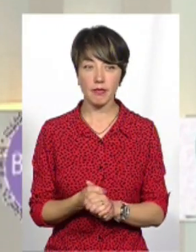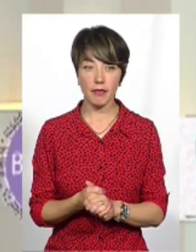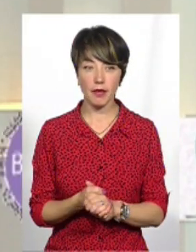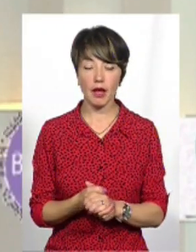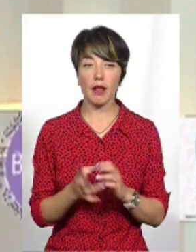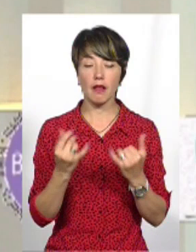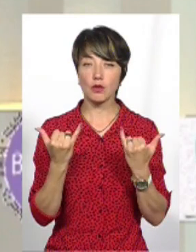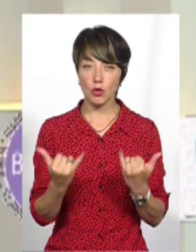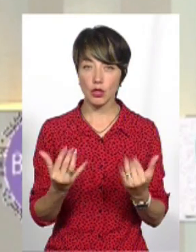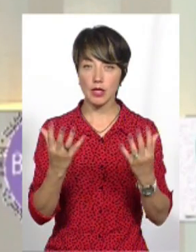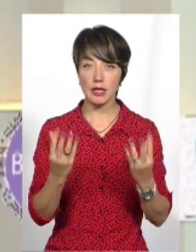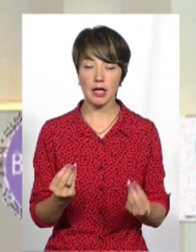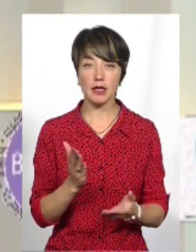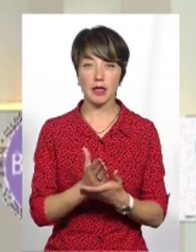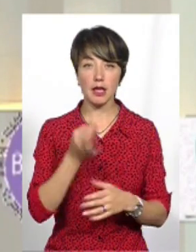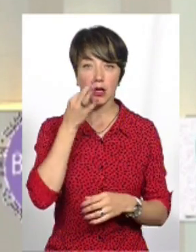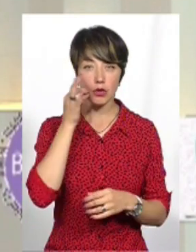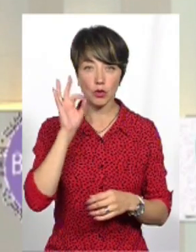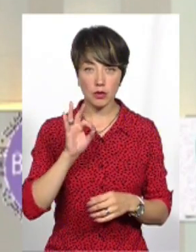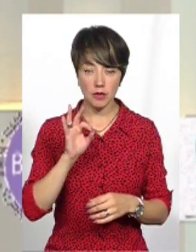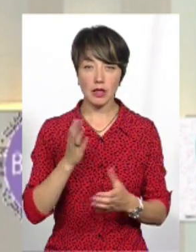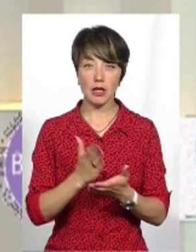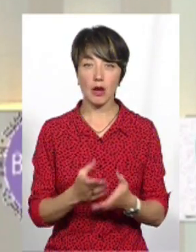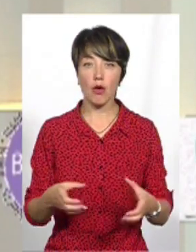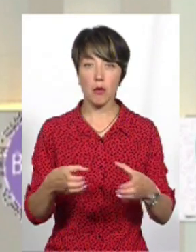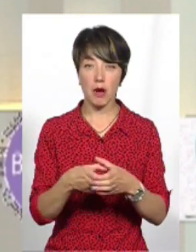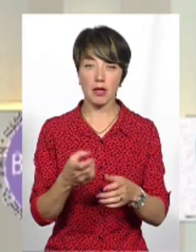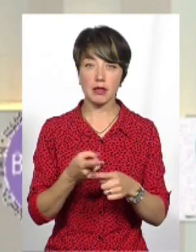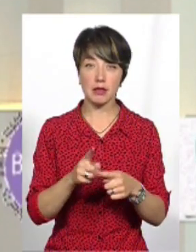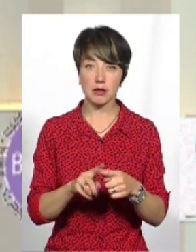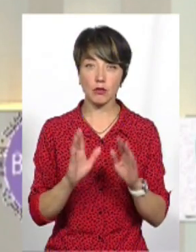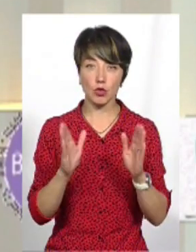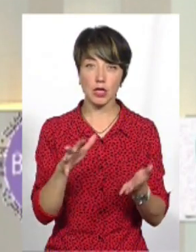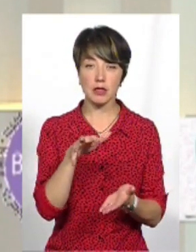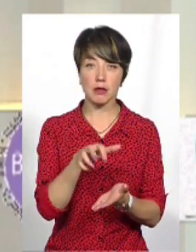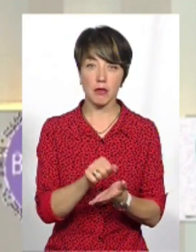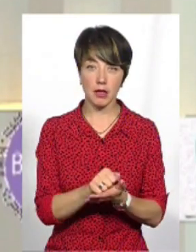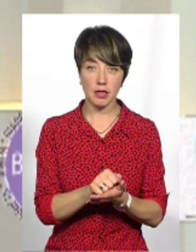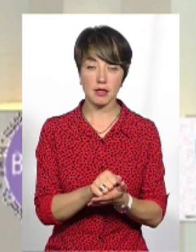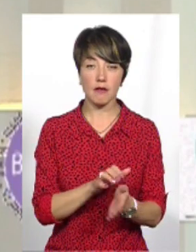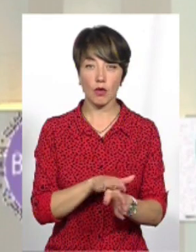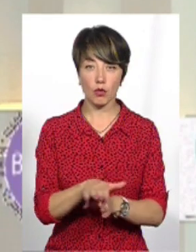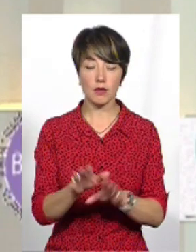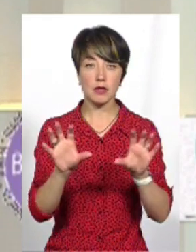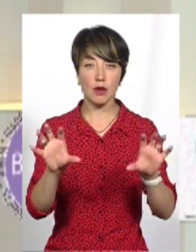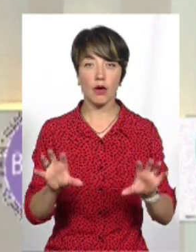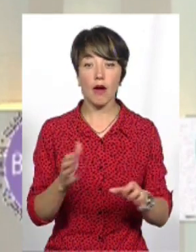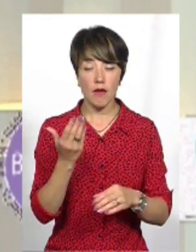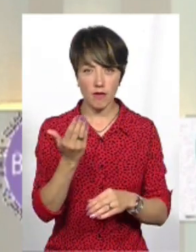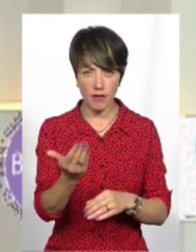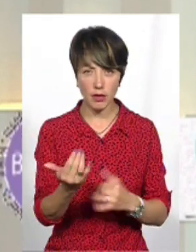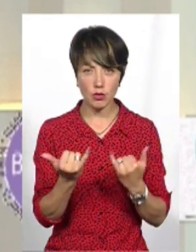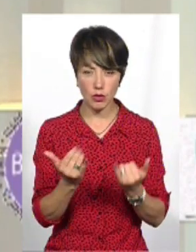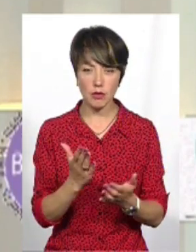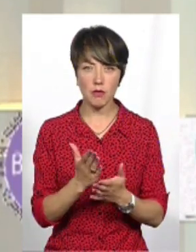є на сьогоднішній день досвід, а є юридична команда, яка буде цим займатися, яка буде виконувати закони. Тобто ви сьогодні маєте